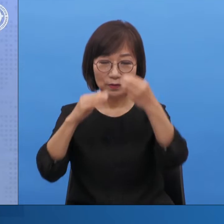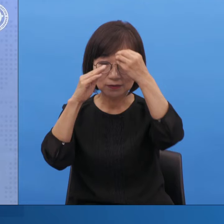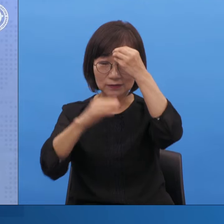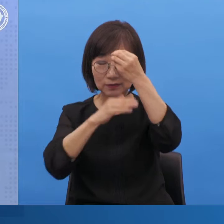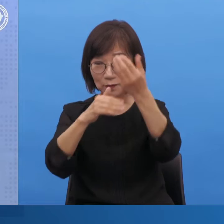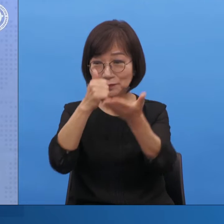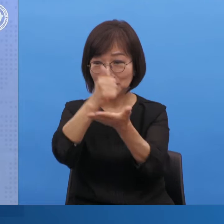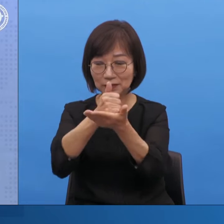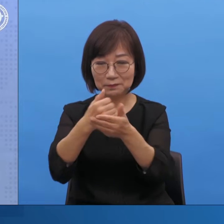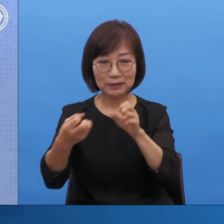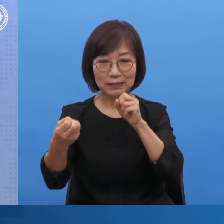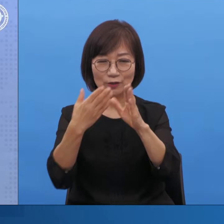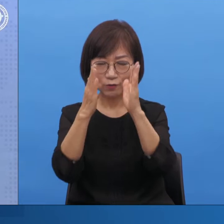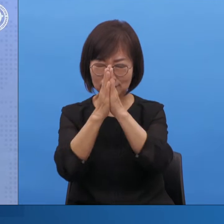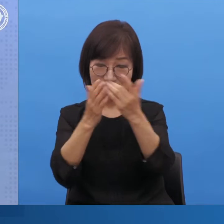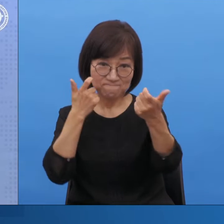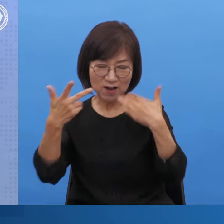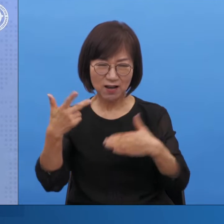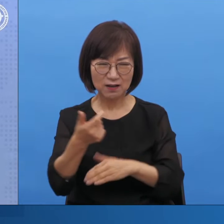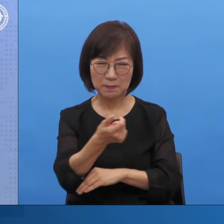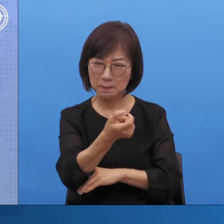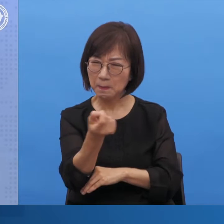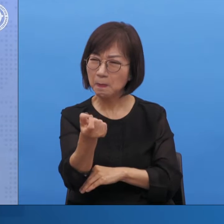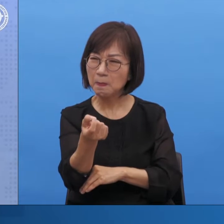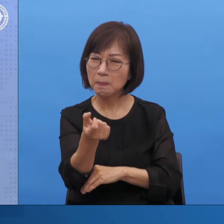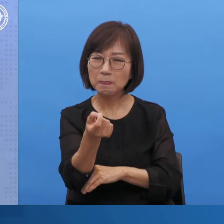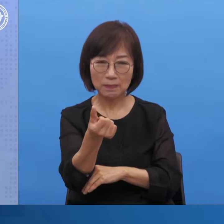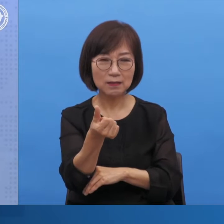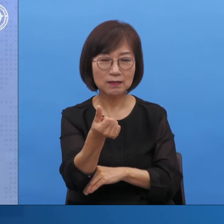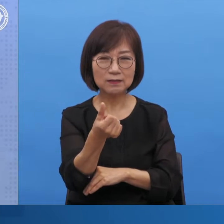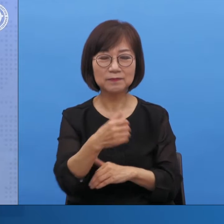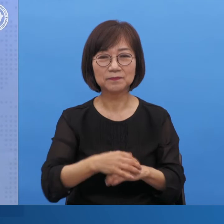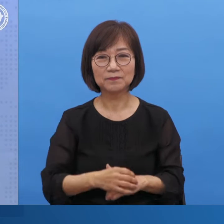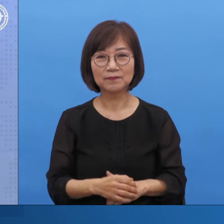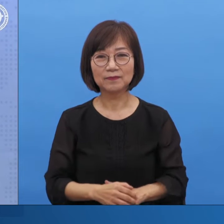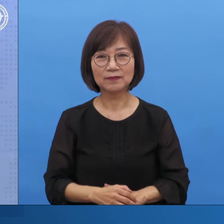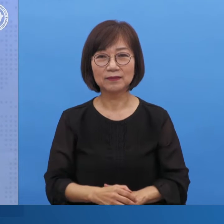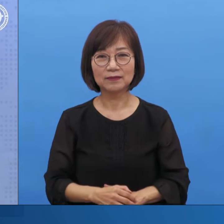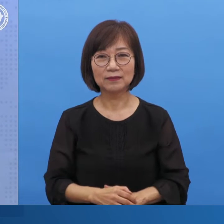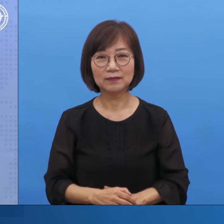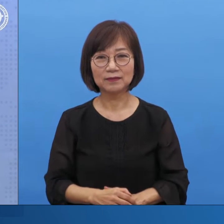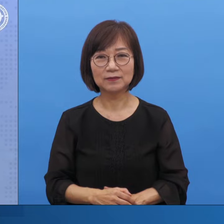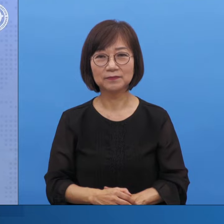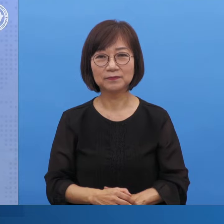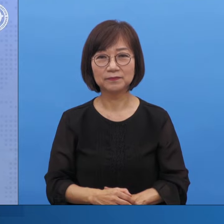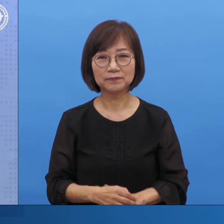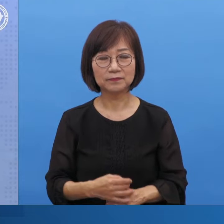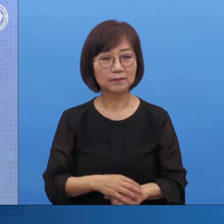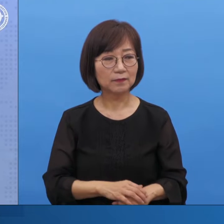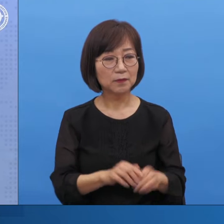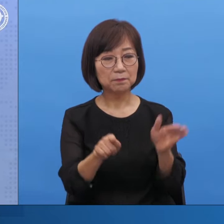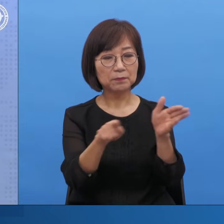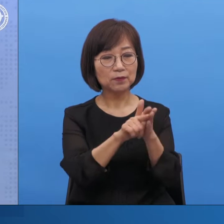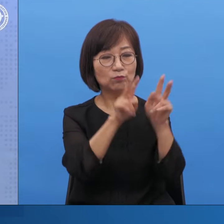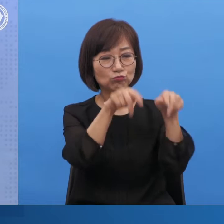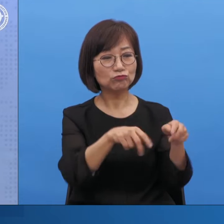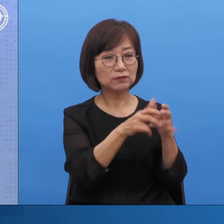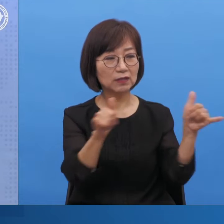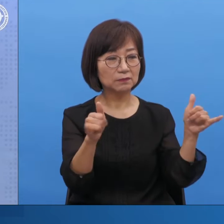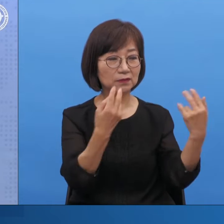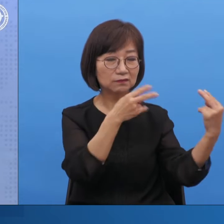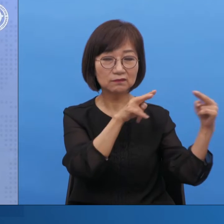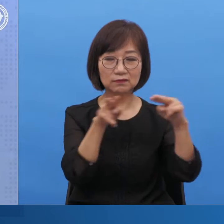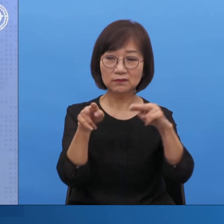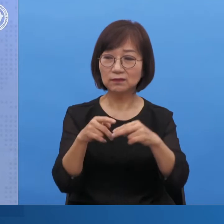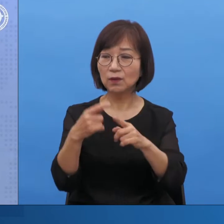봤어요. And I've never really seen many people inside of the church who receive answers. 진짜입니다. Truly. 불신자 보고 교회 왜 다니냐 이럴 정도로. It was to the point where unbelievers would say, why do you even go